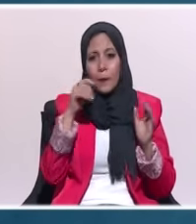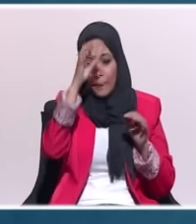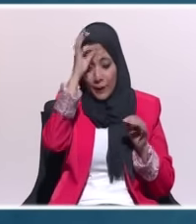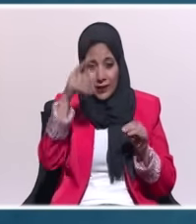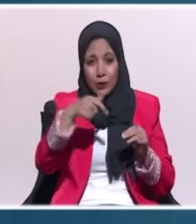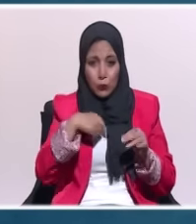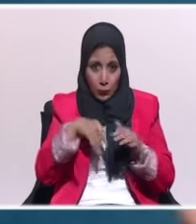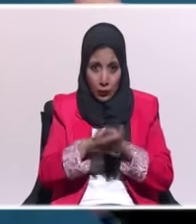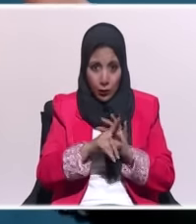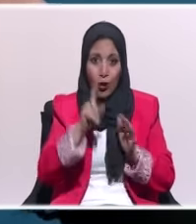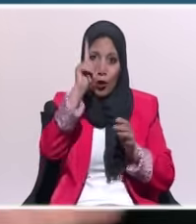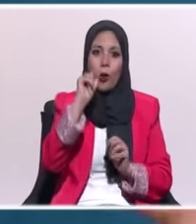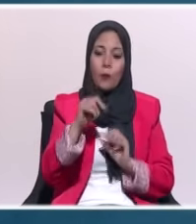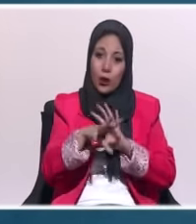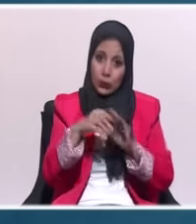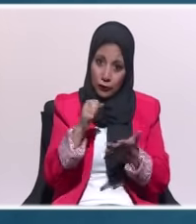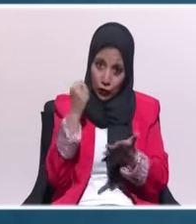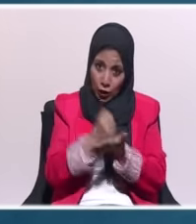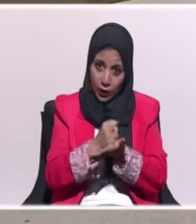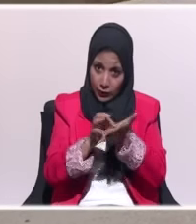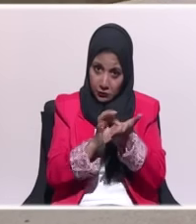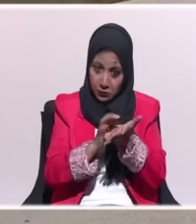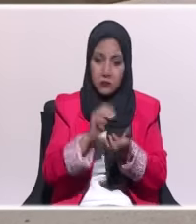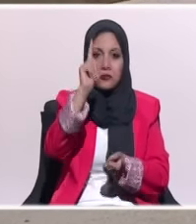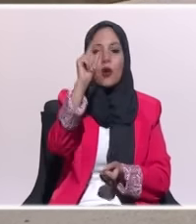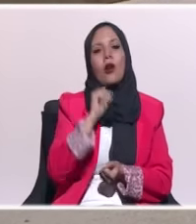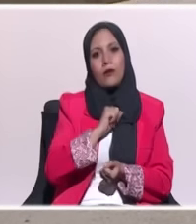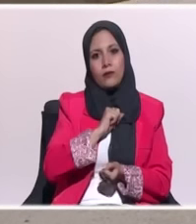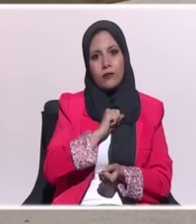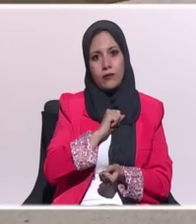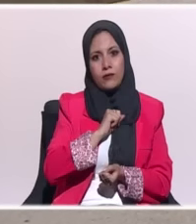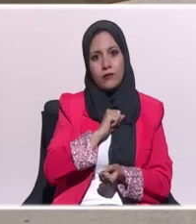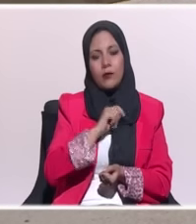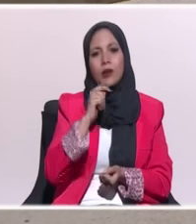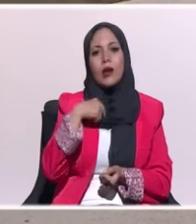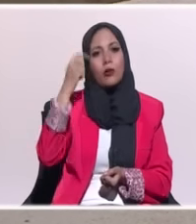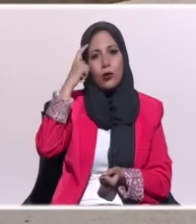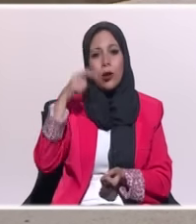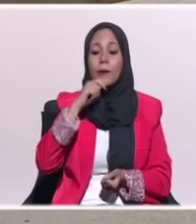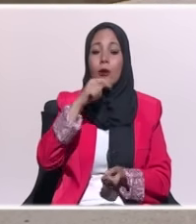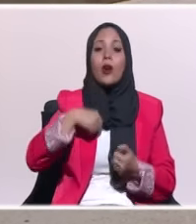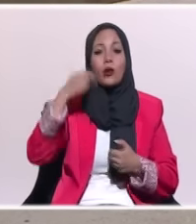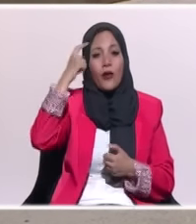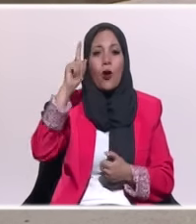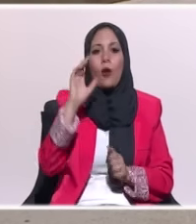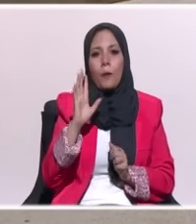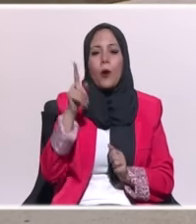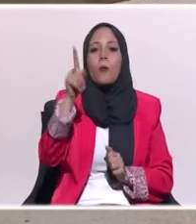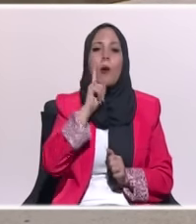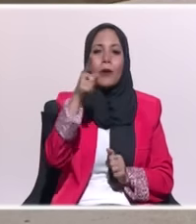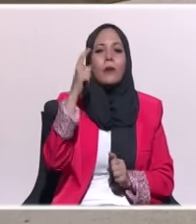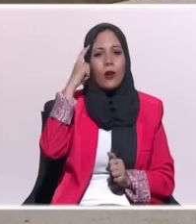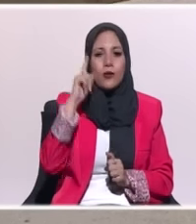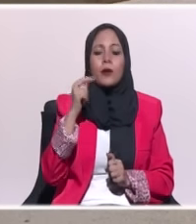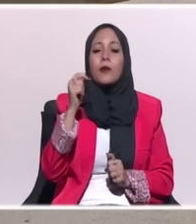لي. انا اللي قلت لها. انا ما كنت قالت انا اللي قلت حرام. انا اللي عرفتها ان ده حرام، يعني كنتش تعرف. يعني انا يعني انت